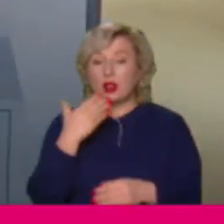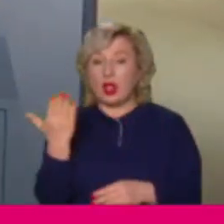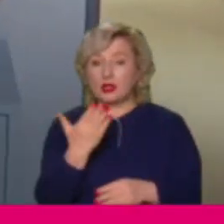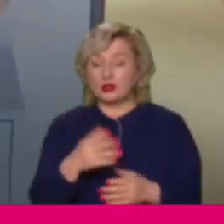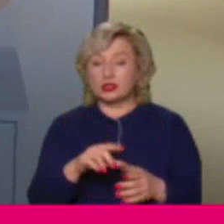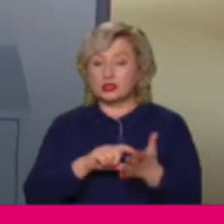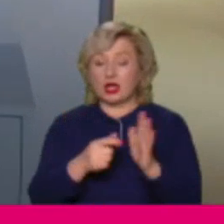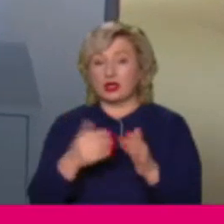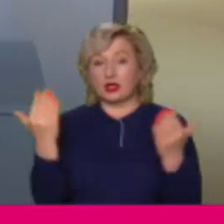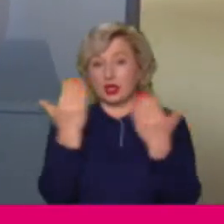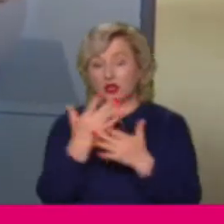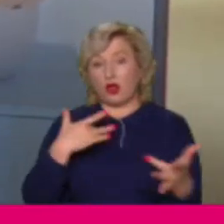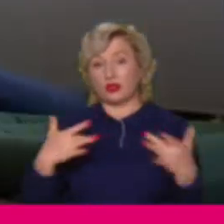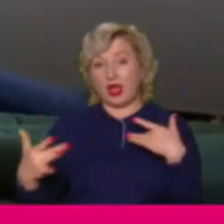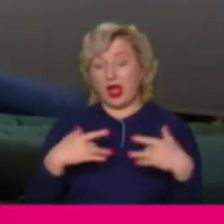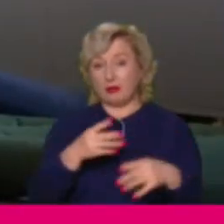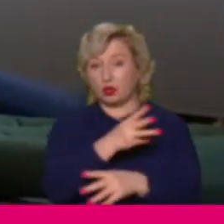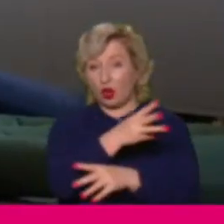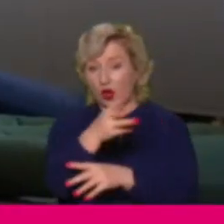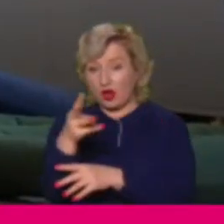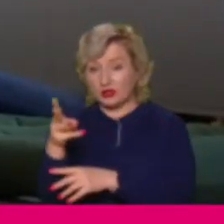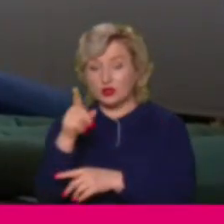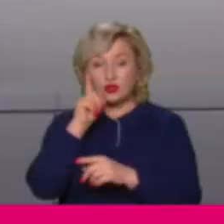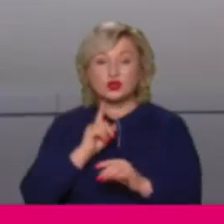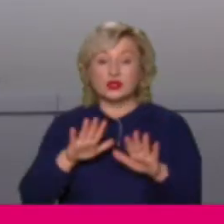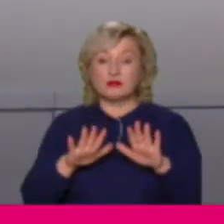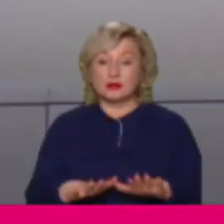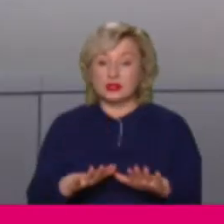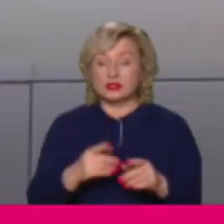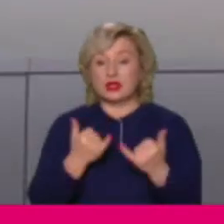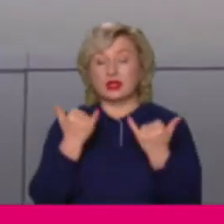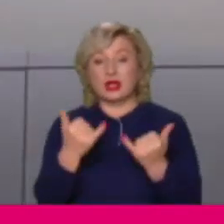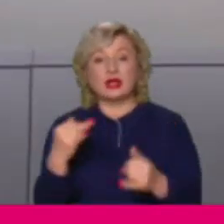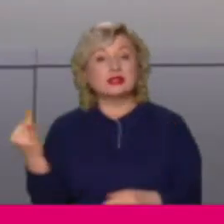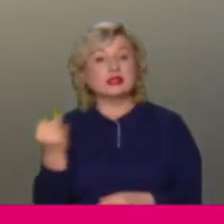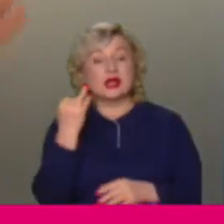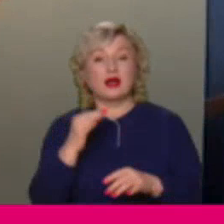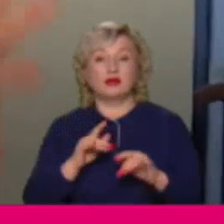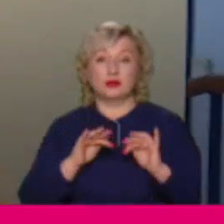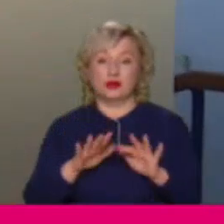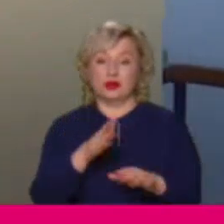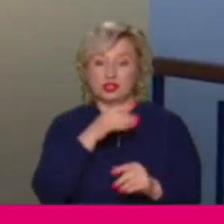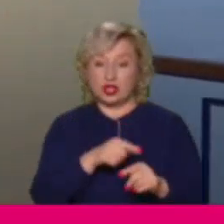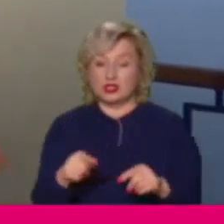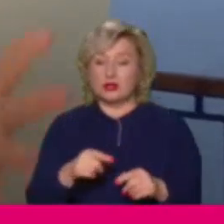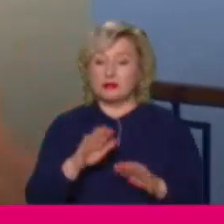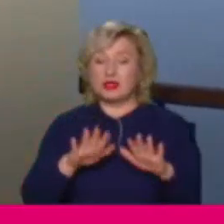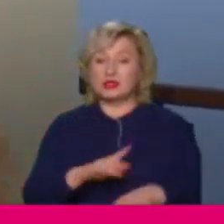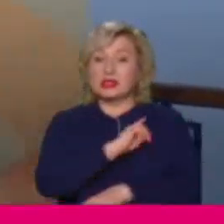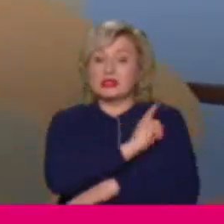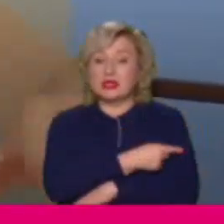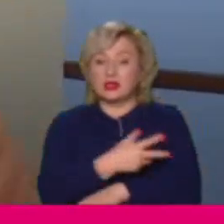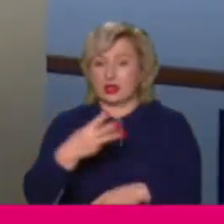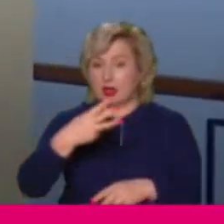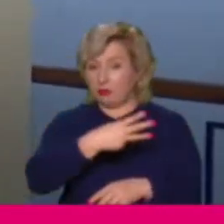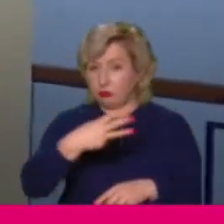в кінотеатр. Тут є проєктор, зручні місця, все для цікавого проводження часу. Місце сили – це три поверхи.